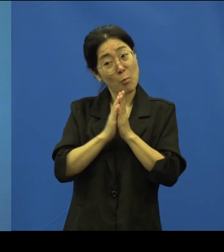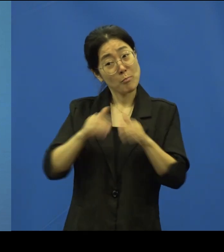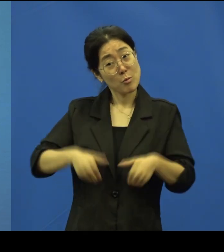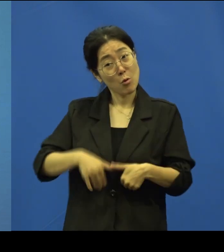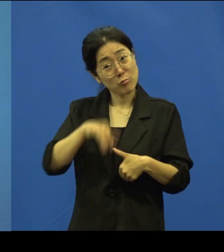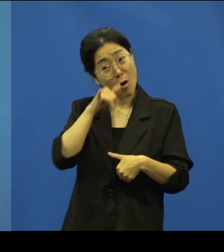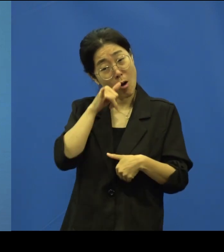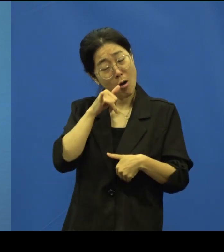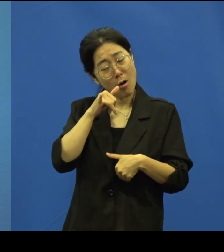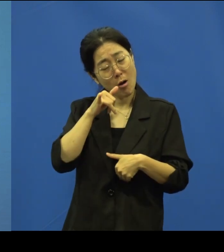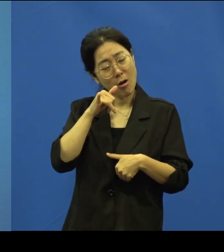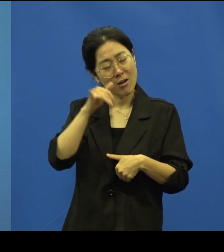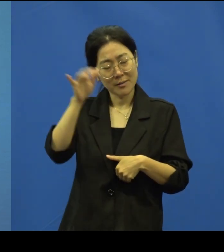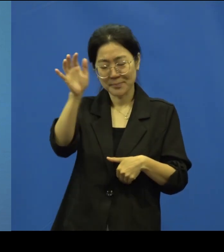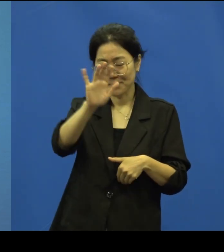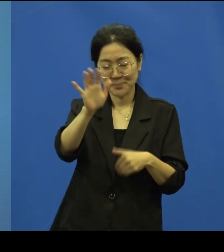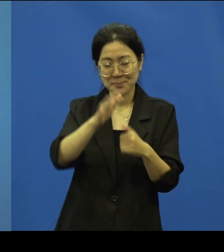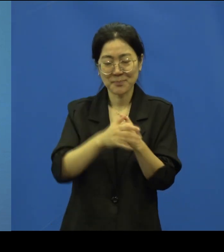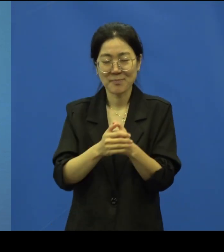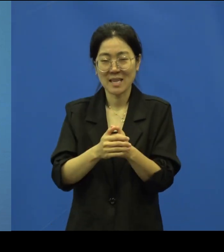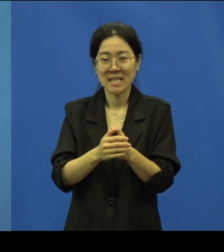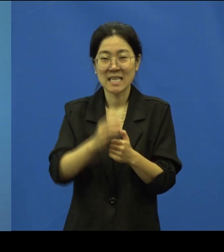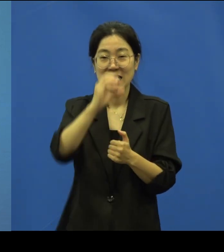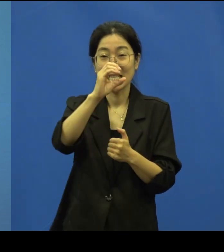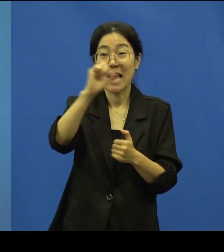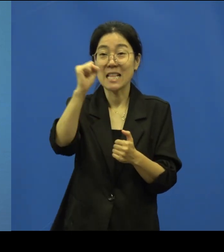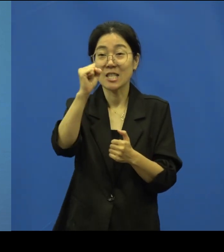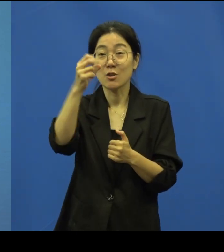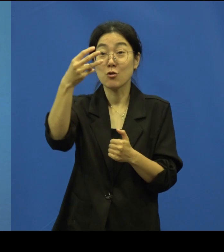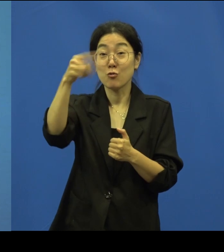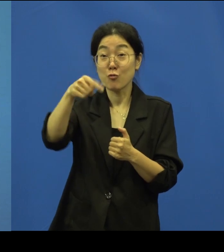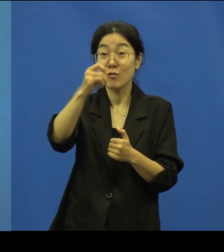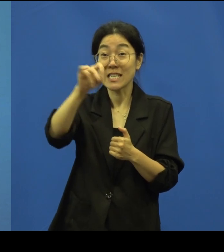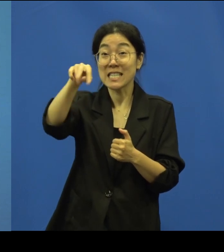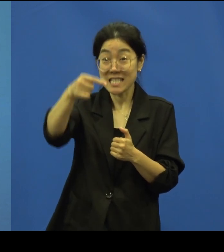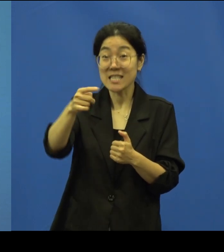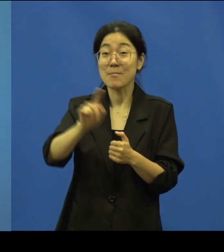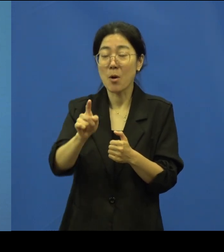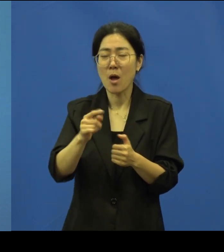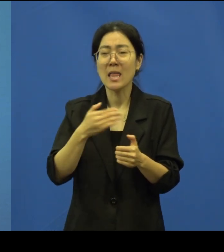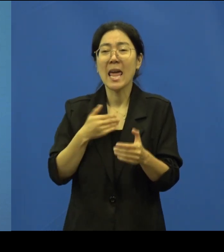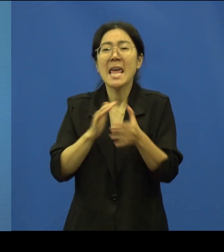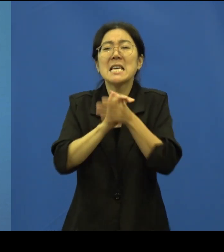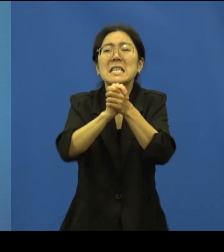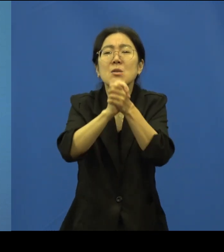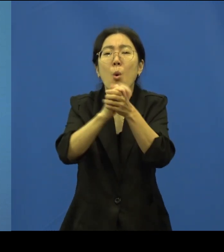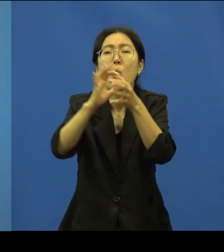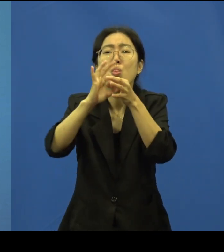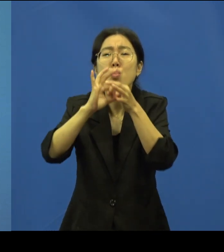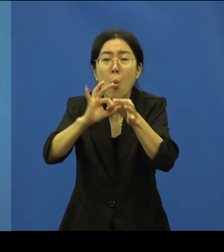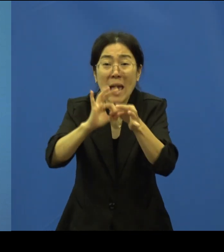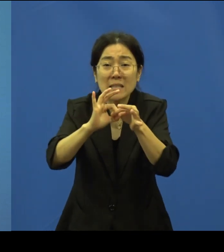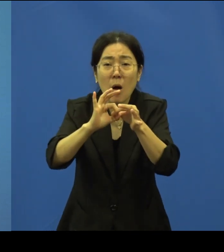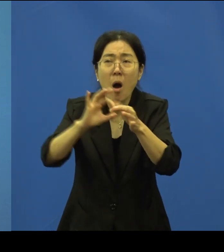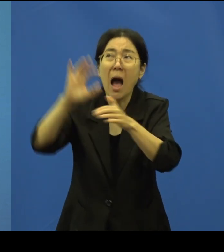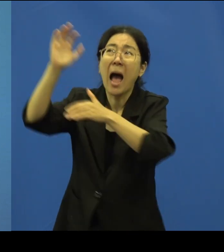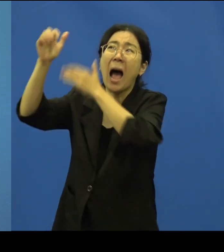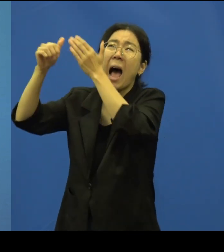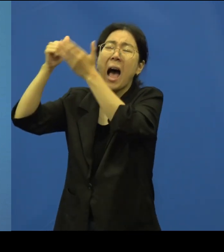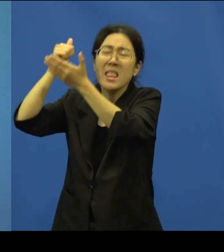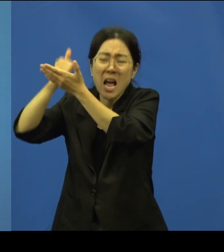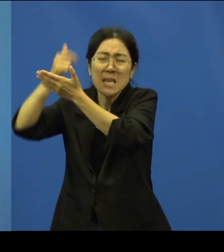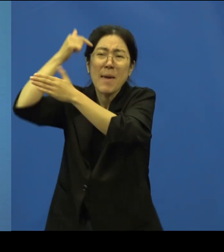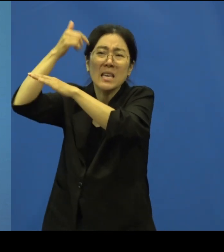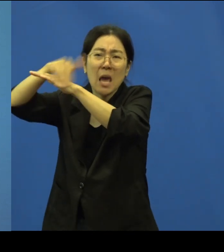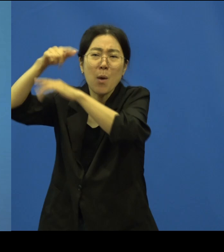기도를 통해서 하나님의 뜻이 이 땅에 이루어지게 하심으로 하나님은 어떤 사건이 실제로 일어나게 하는